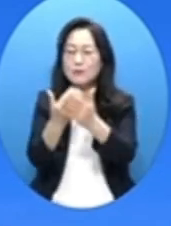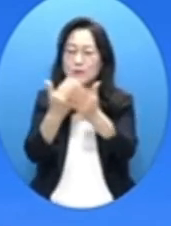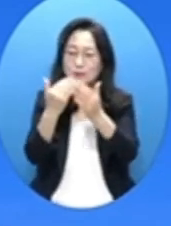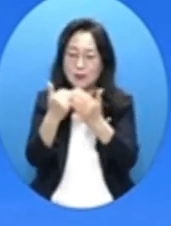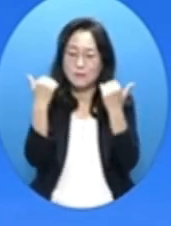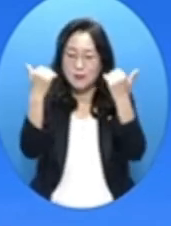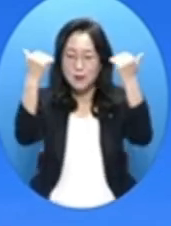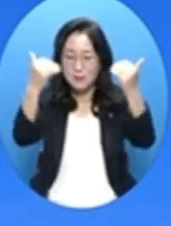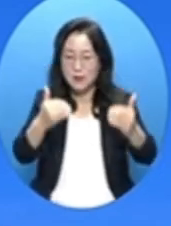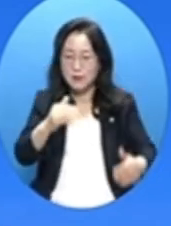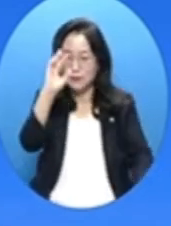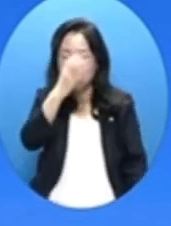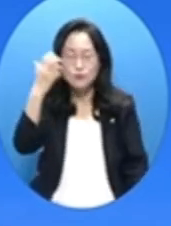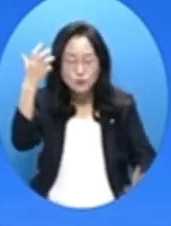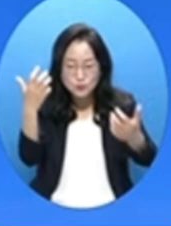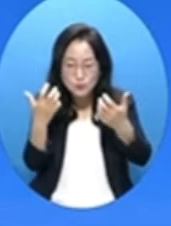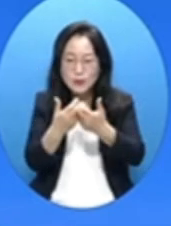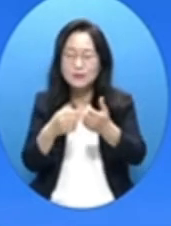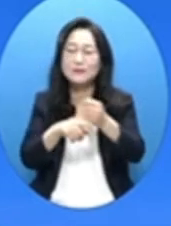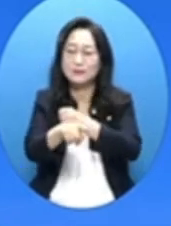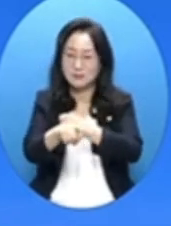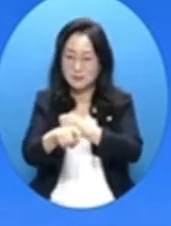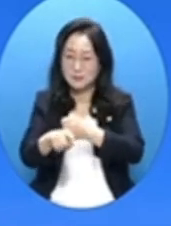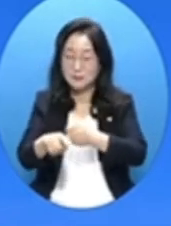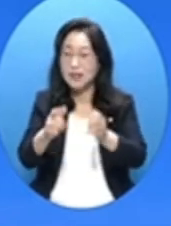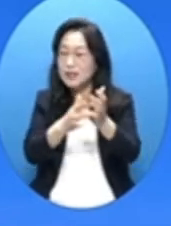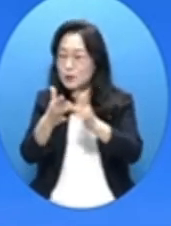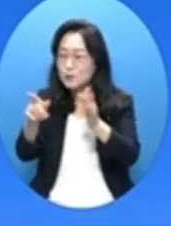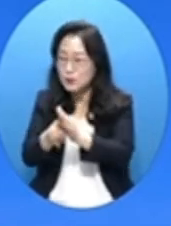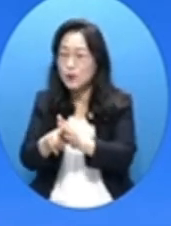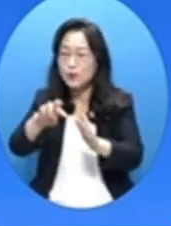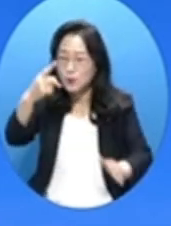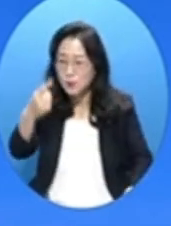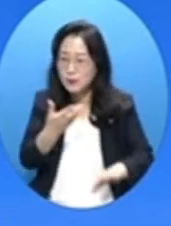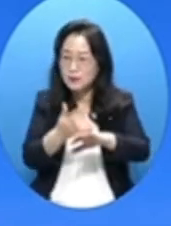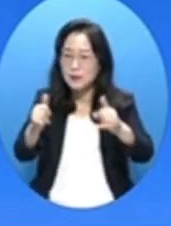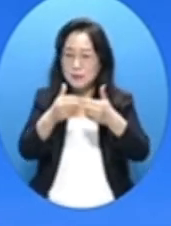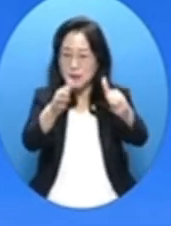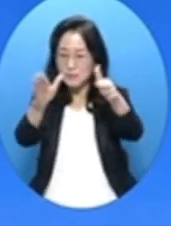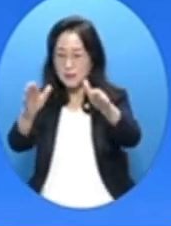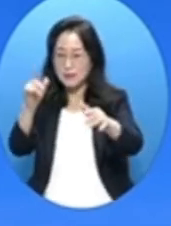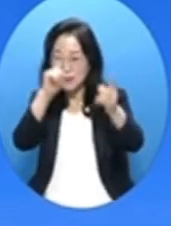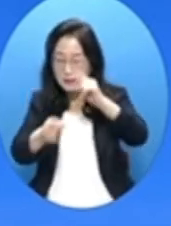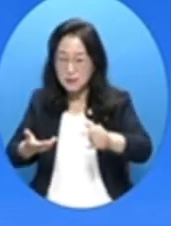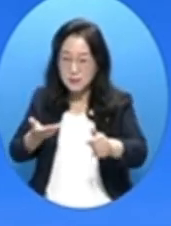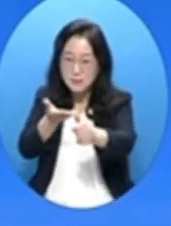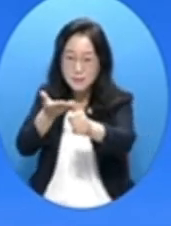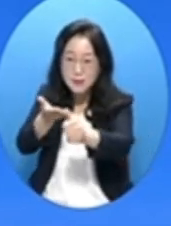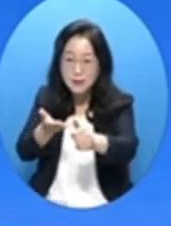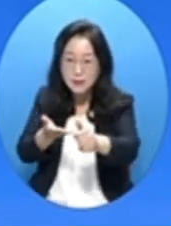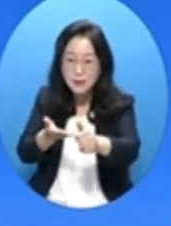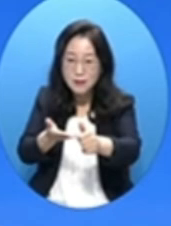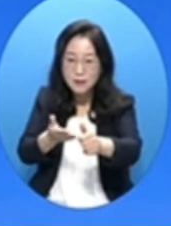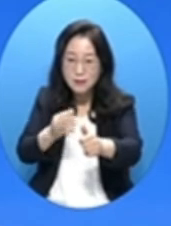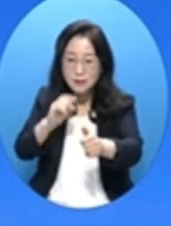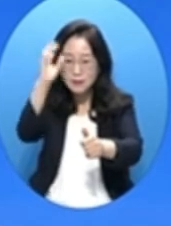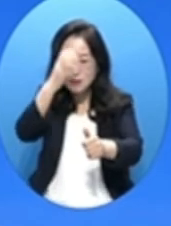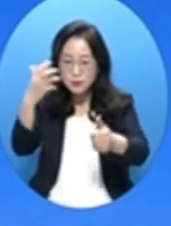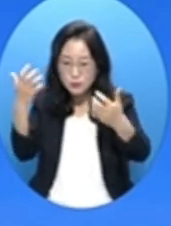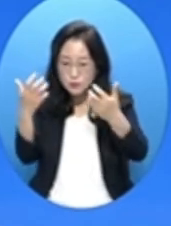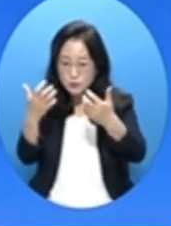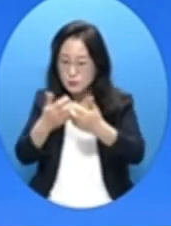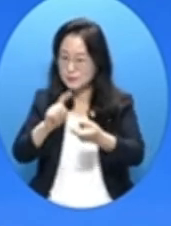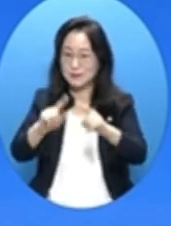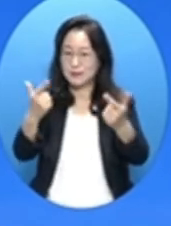충만한 사람인 것입니다. 예수 믿는다고 하면서 남에게 상처를 주고 피를 입히는 것은 성령 충만하지 않은 모습인 것입니다.